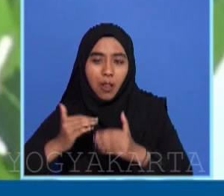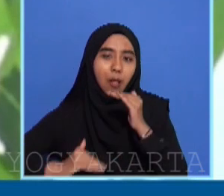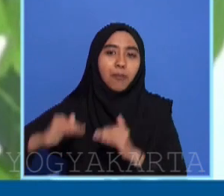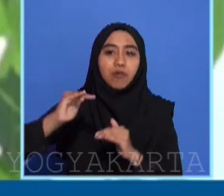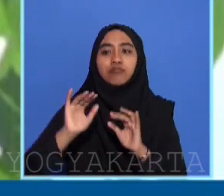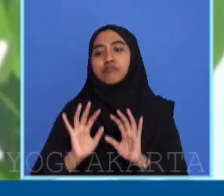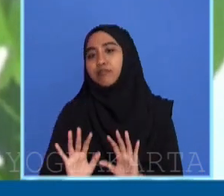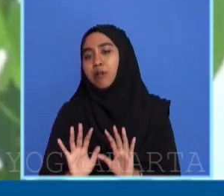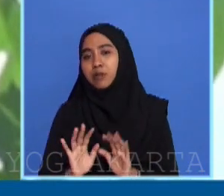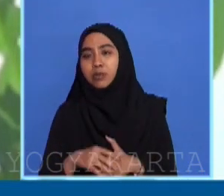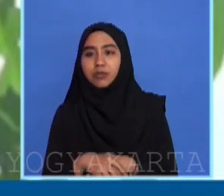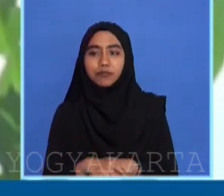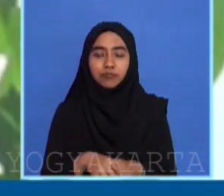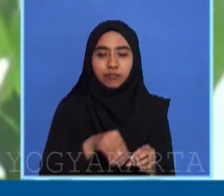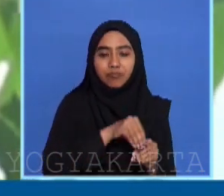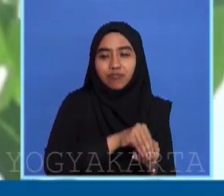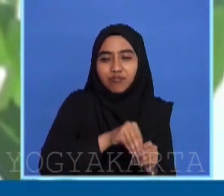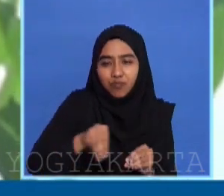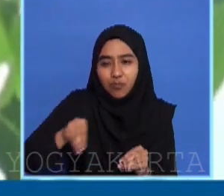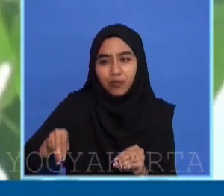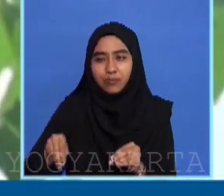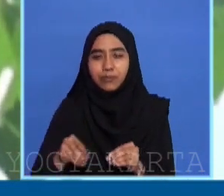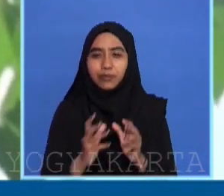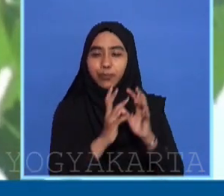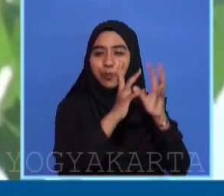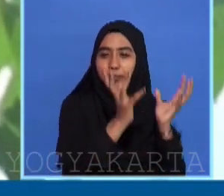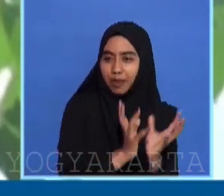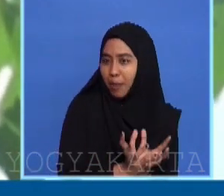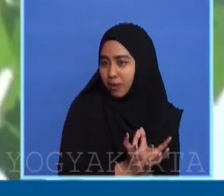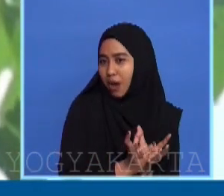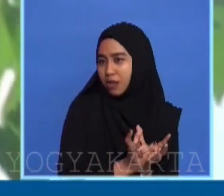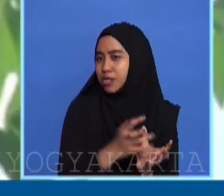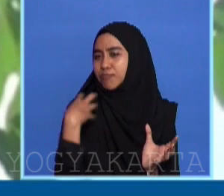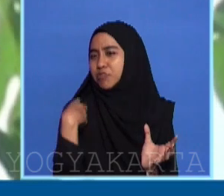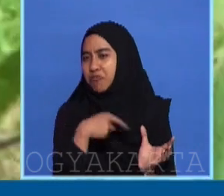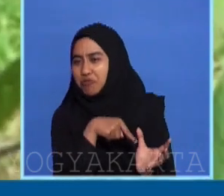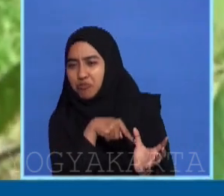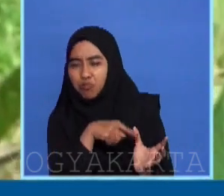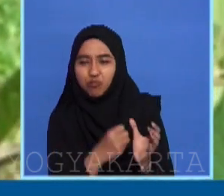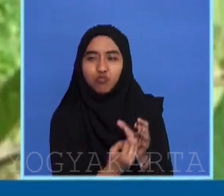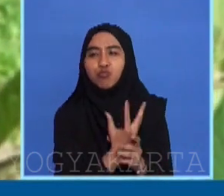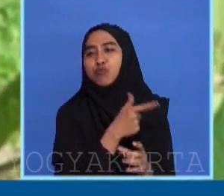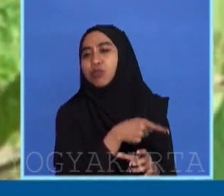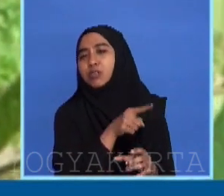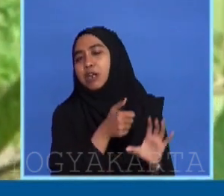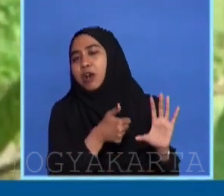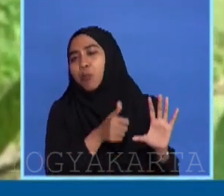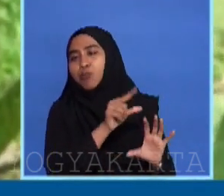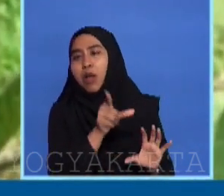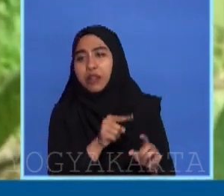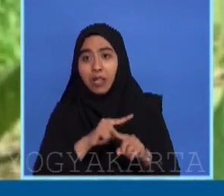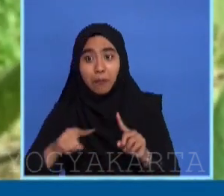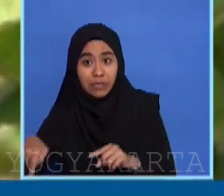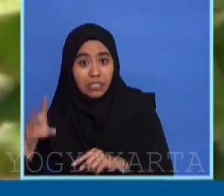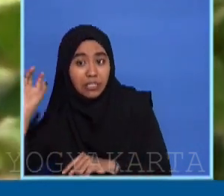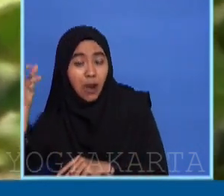komoditas olah tetanen California jalaran sampun sakit sekalipun jambu kristal